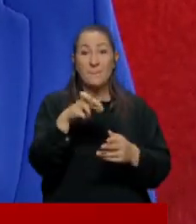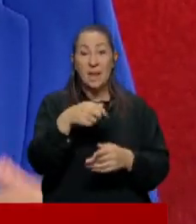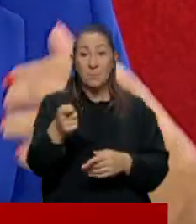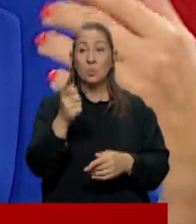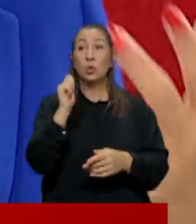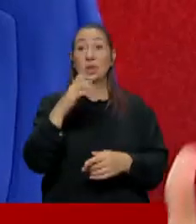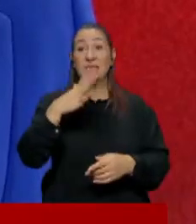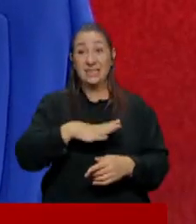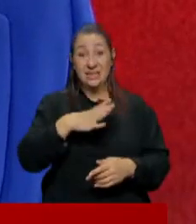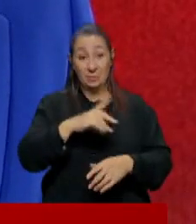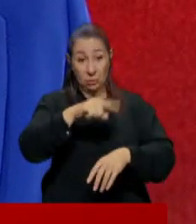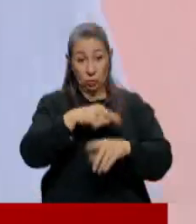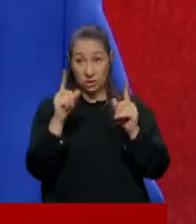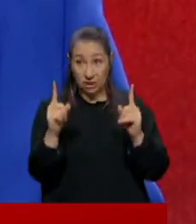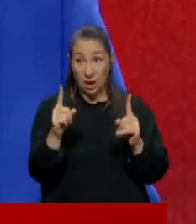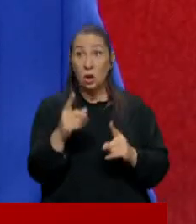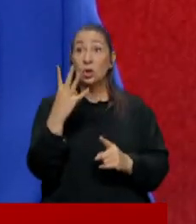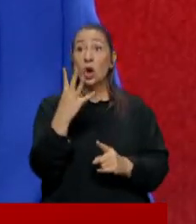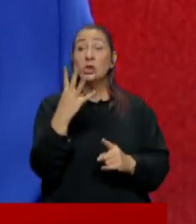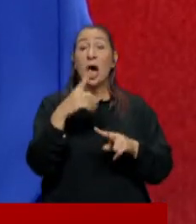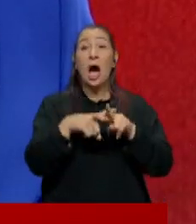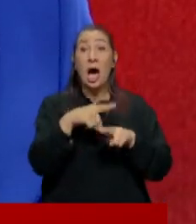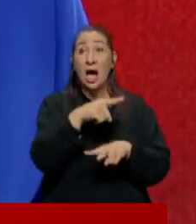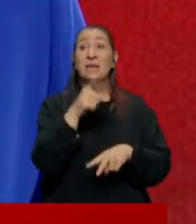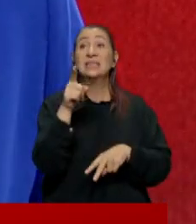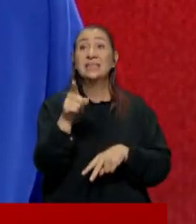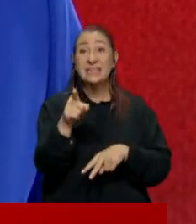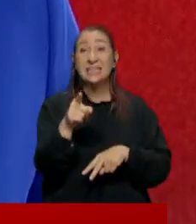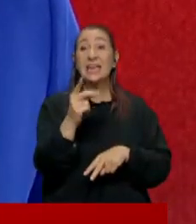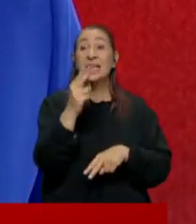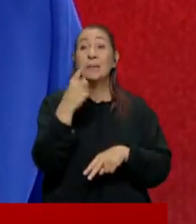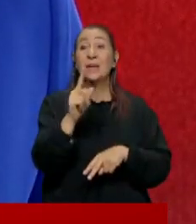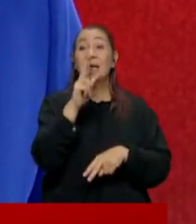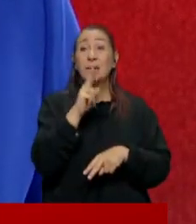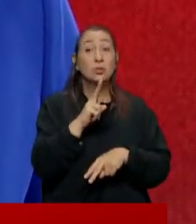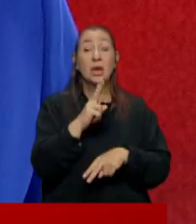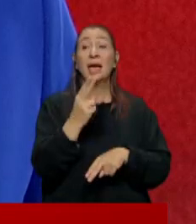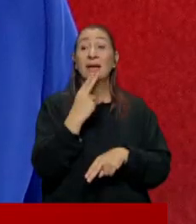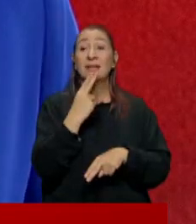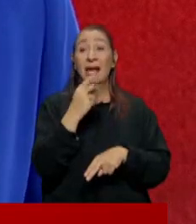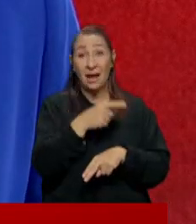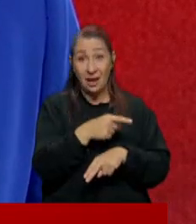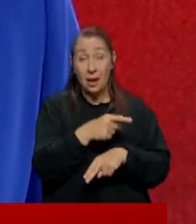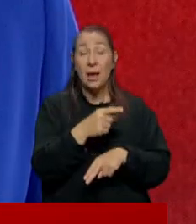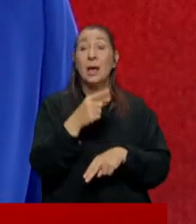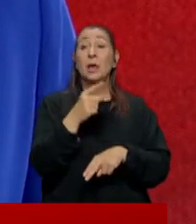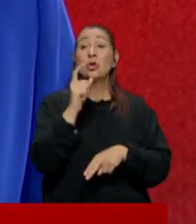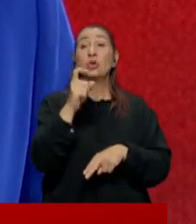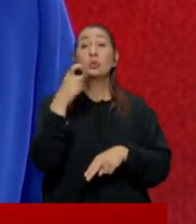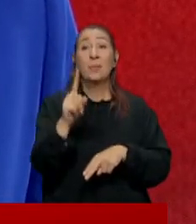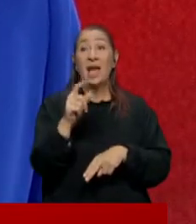günü İstediğiniz bir süreçte 4 ağlara Siz 7200'ü kadınlara ve